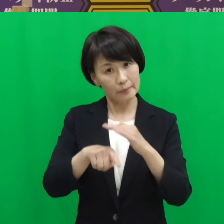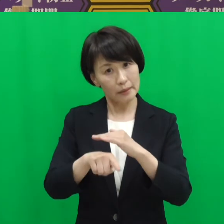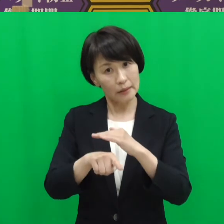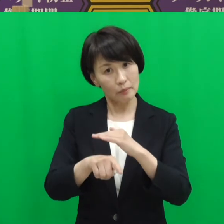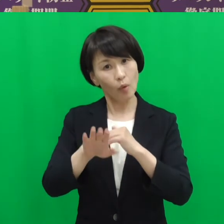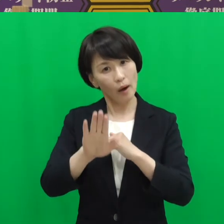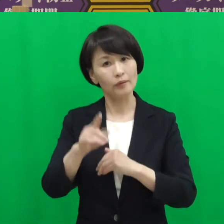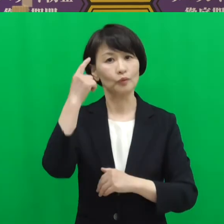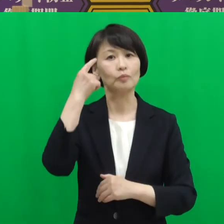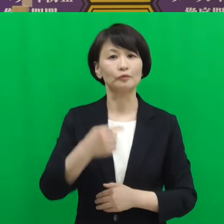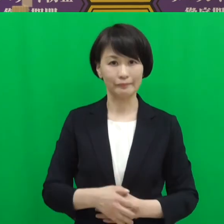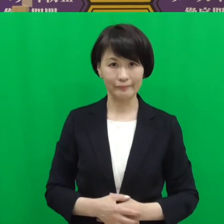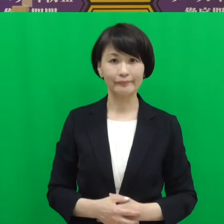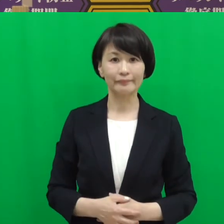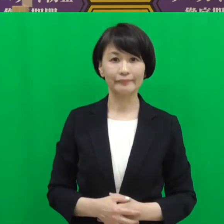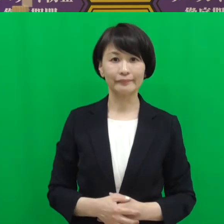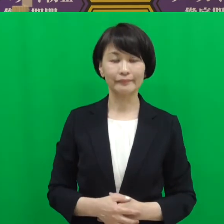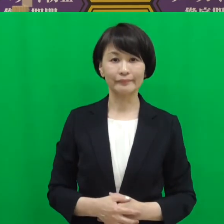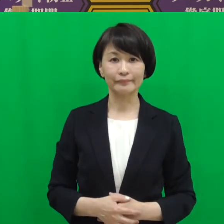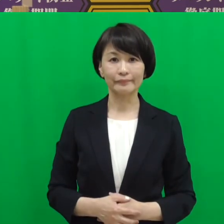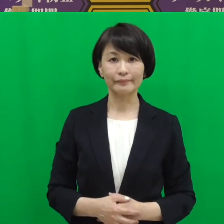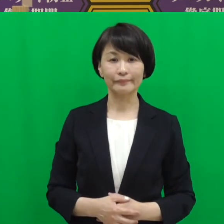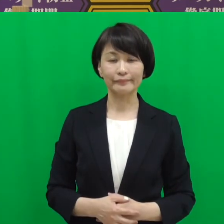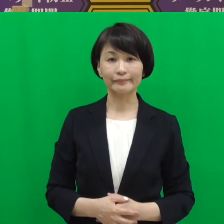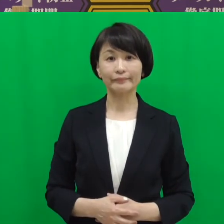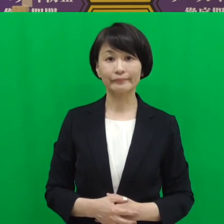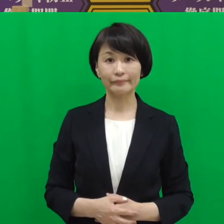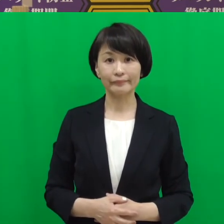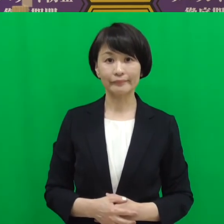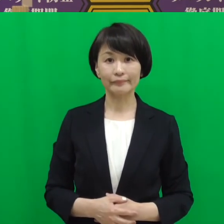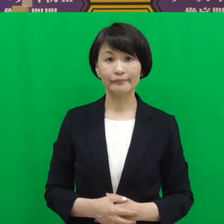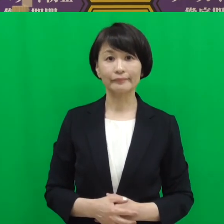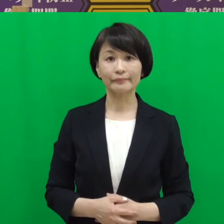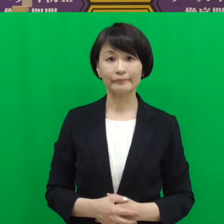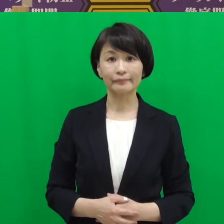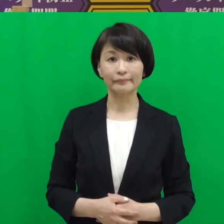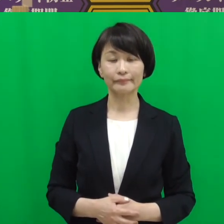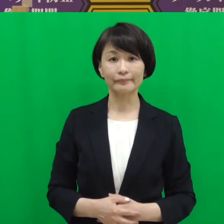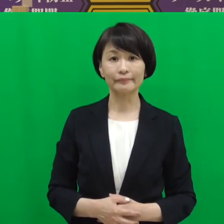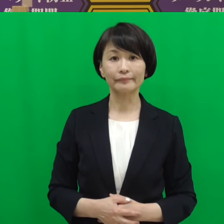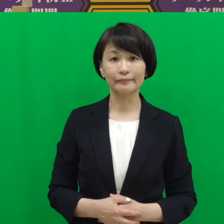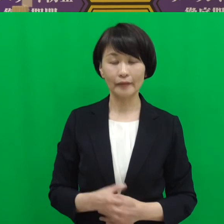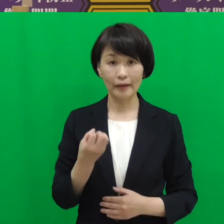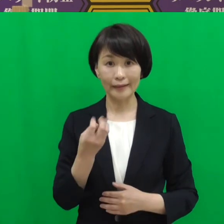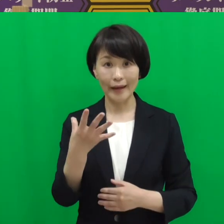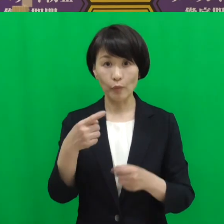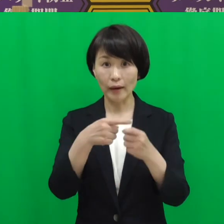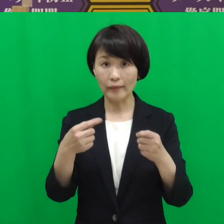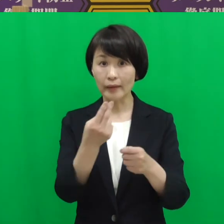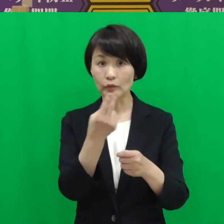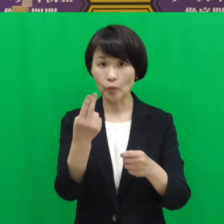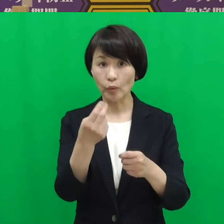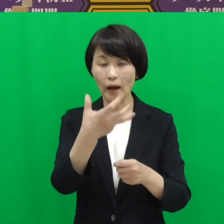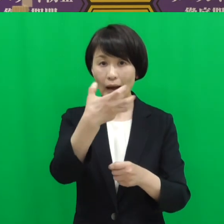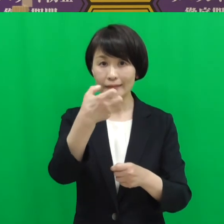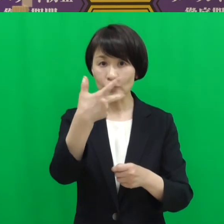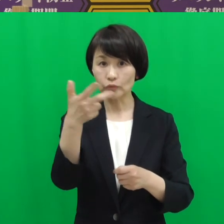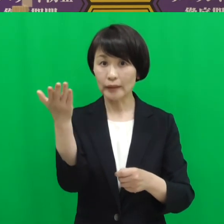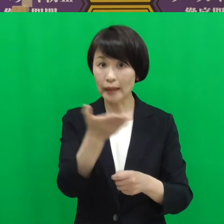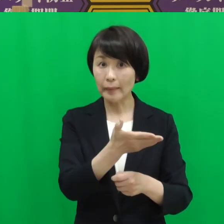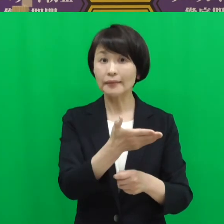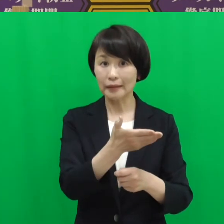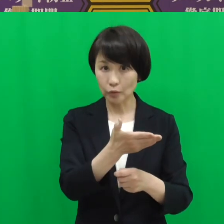の裏返しでもあろうかと思います。ただまだ見ての通り、令和元年度で 87% ということ